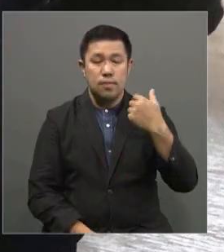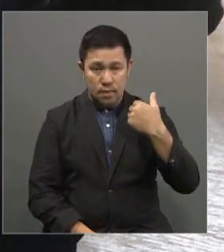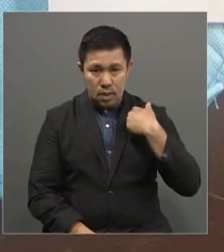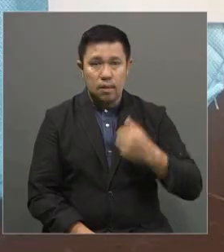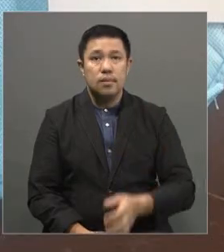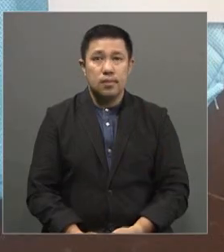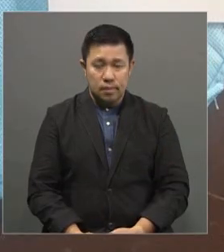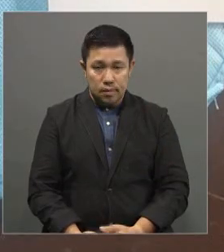อ่า